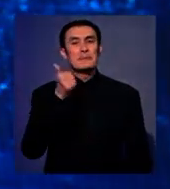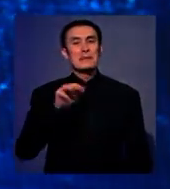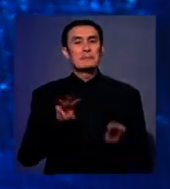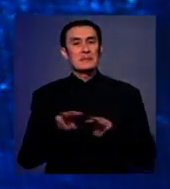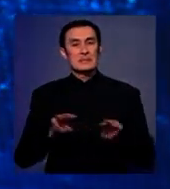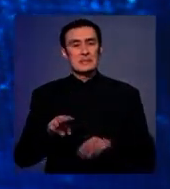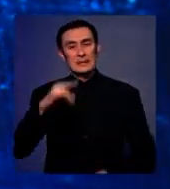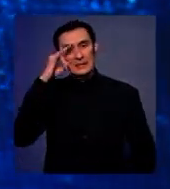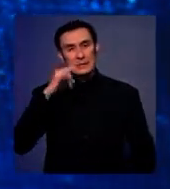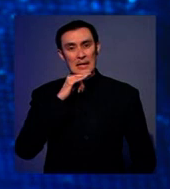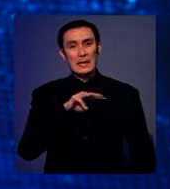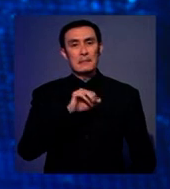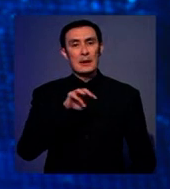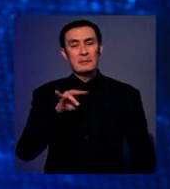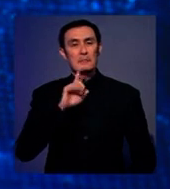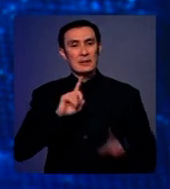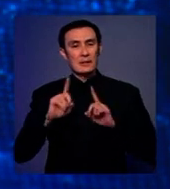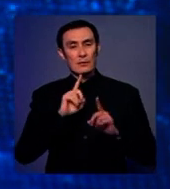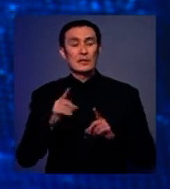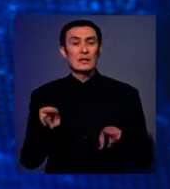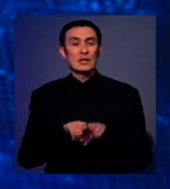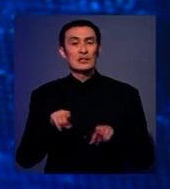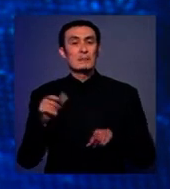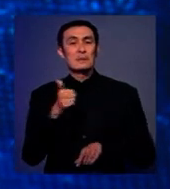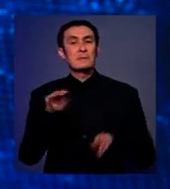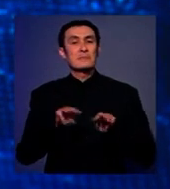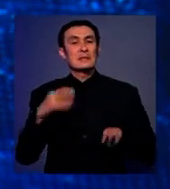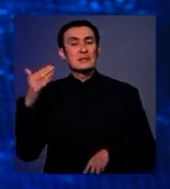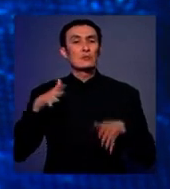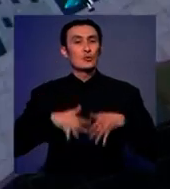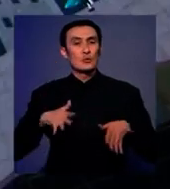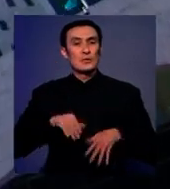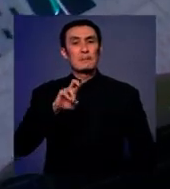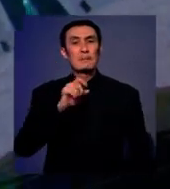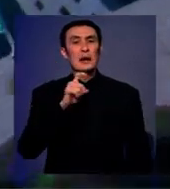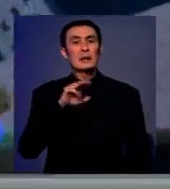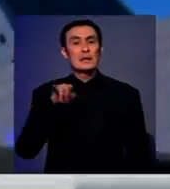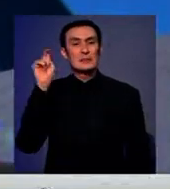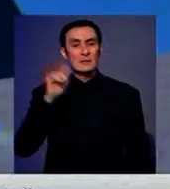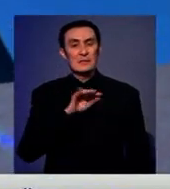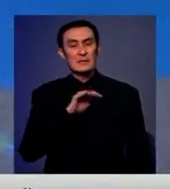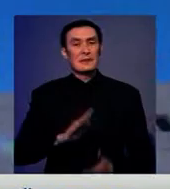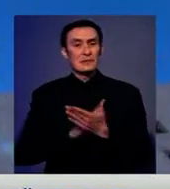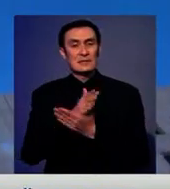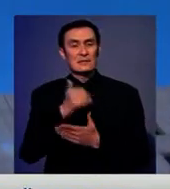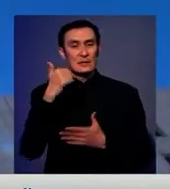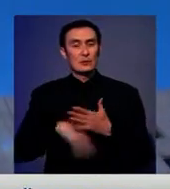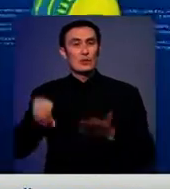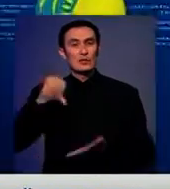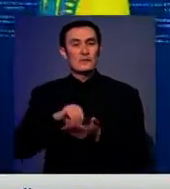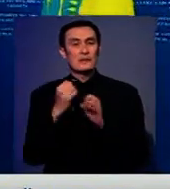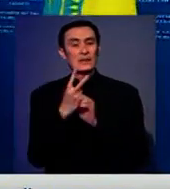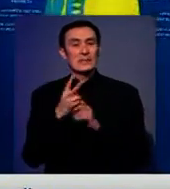Премьер-министр нашей страны Оскар Мамин провел переговоры со своим коллегой из Грузии Мамукой Бахтадзе. Он прибыл с официальным визитом в столицу для участия